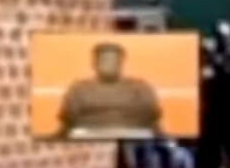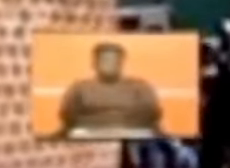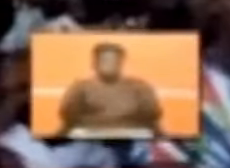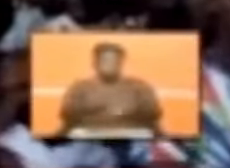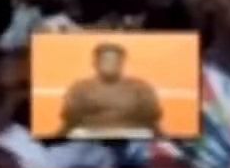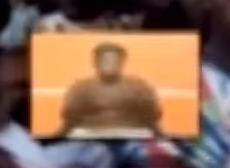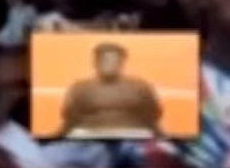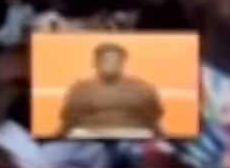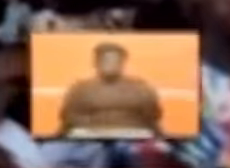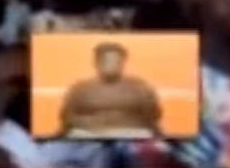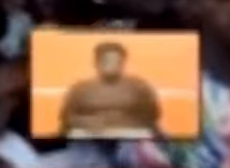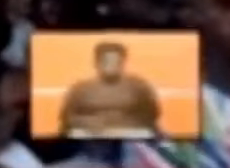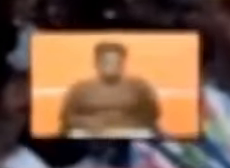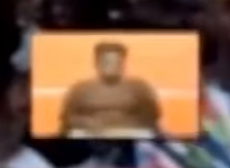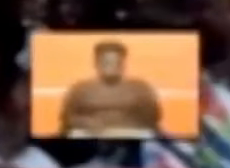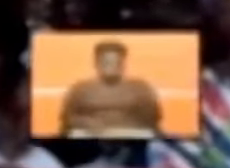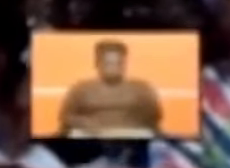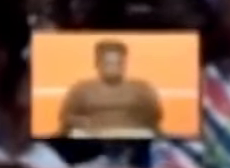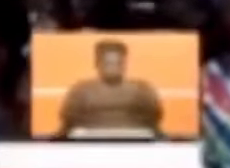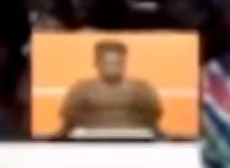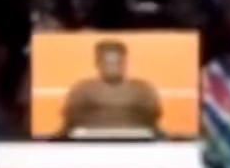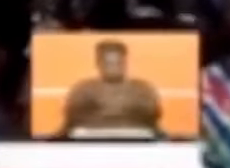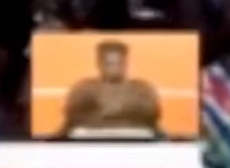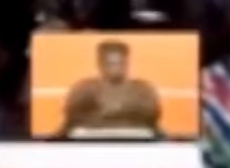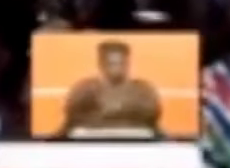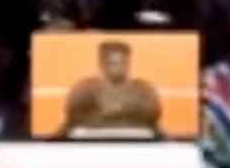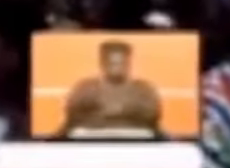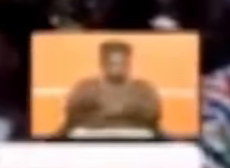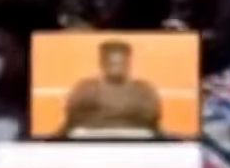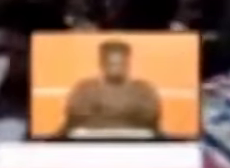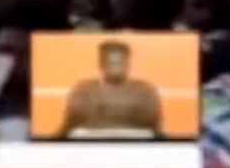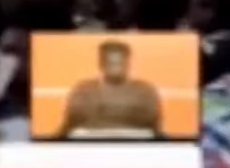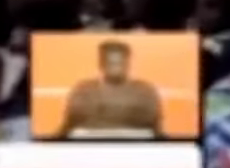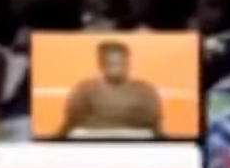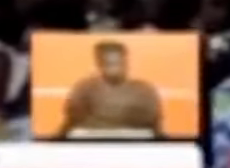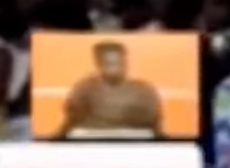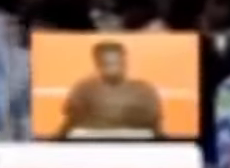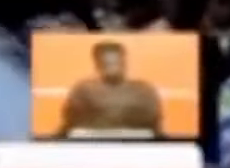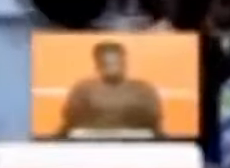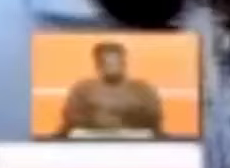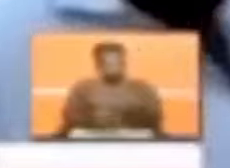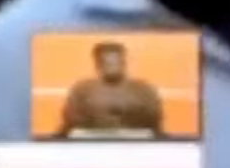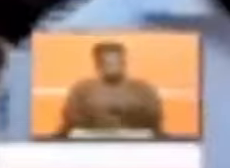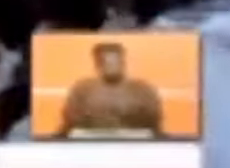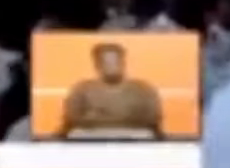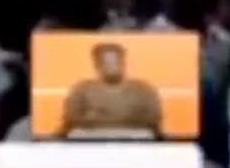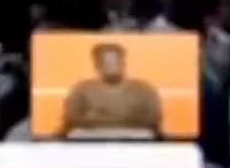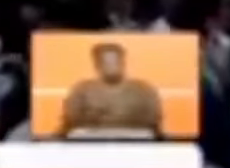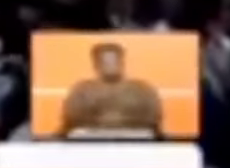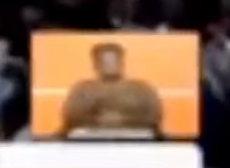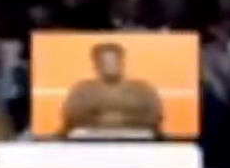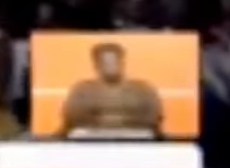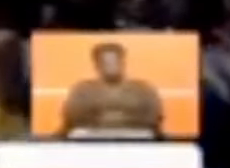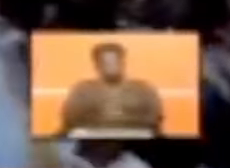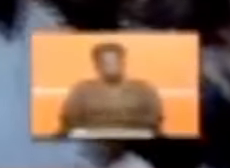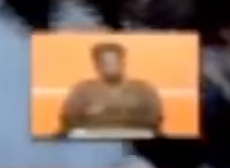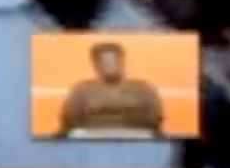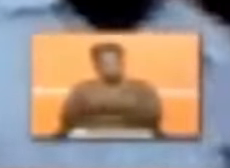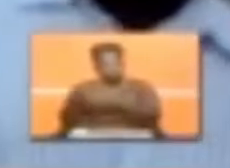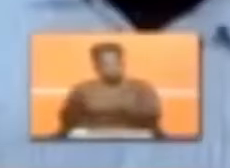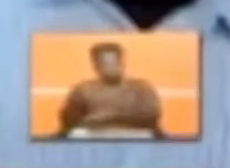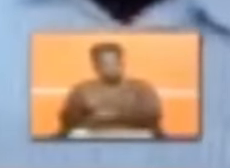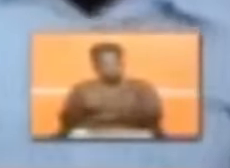basatu ndi munnaku abeere mu kitundu kyenu n'atukubira essimu n'atugamba nti munnaffe yafiiridde